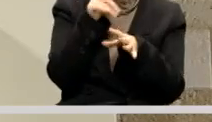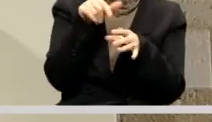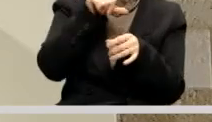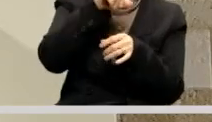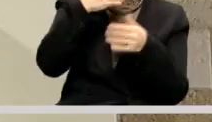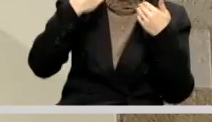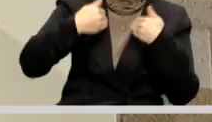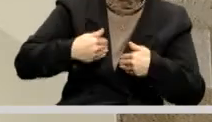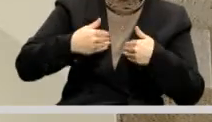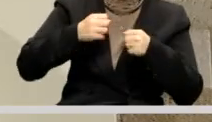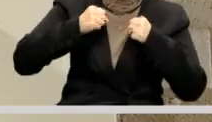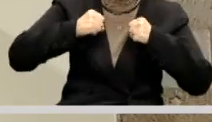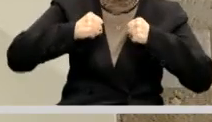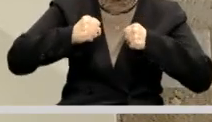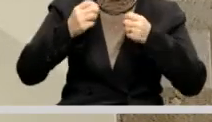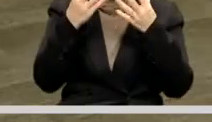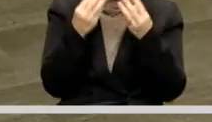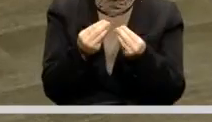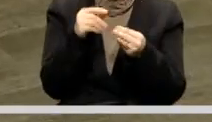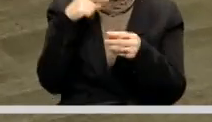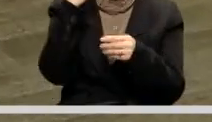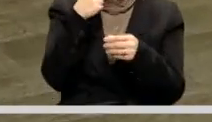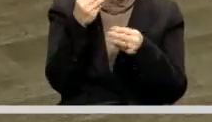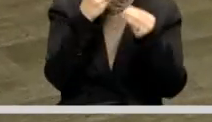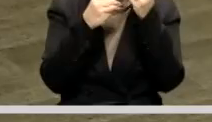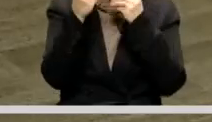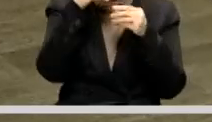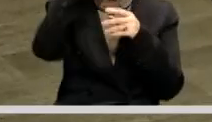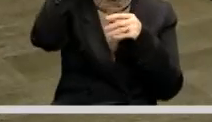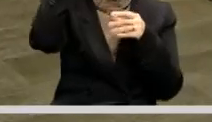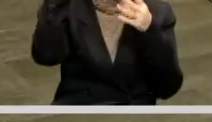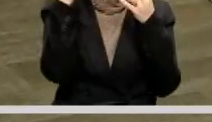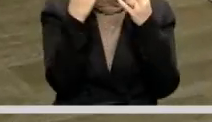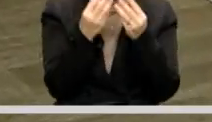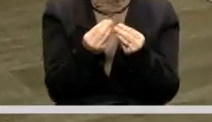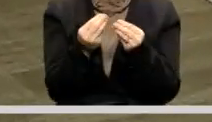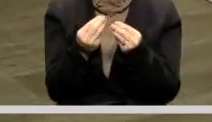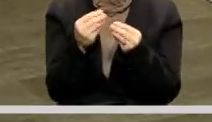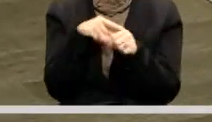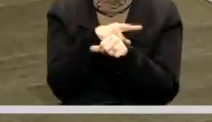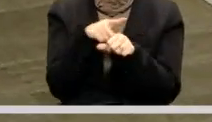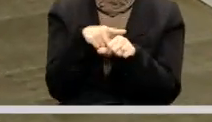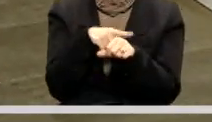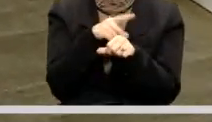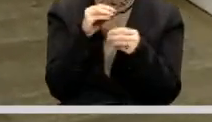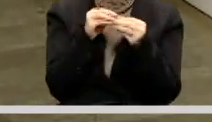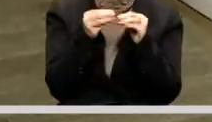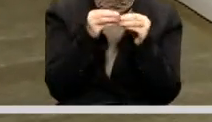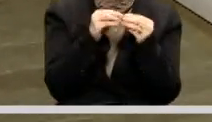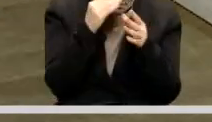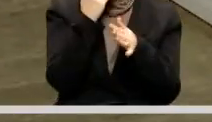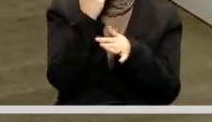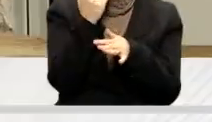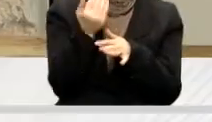bir sistem. Dolayısıyla beslenmenizi belli bir rutin dahilinde tuttuğunuzda ne hipoglisemi yaşarsınız, ne